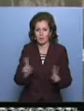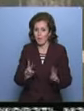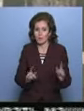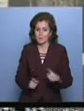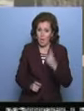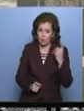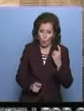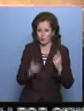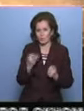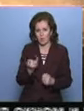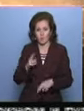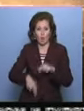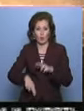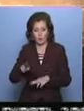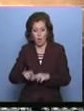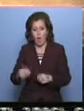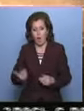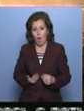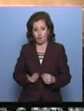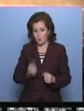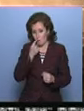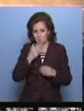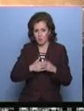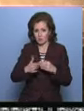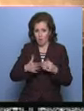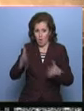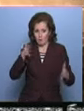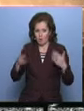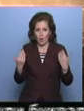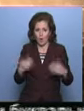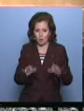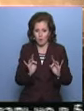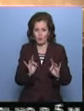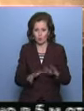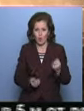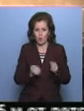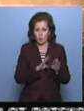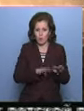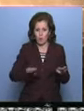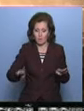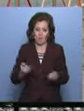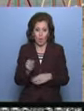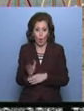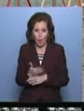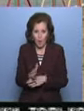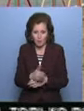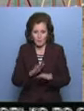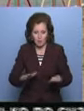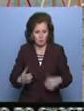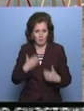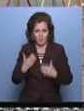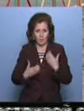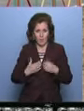ни подрядчики. А жильцы близлежащих домов уже не рискуют парковать машины под окном, и тем более гулять здесь с детьми. Плиты